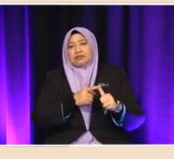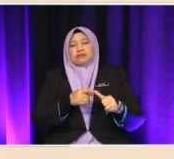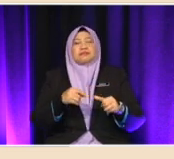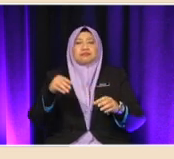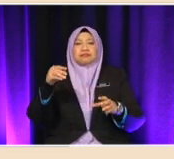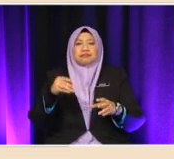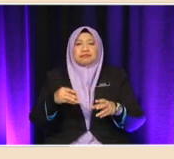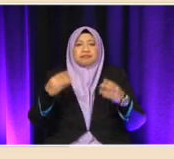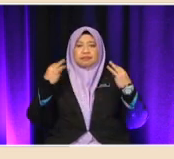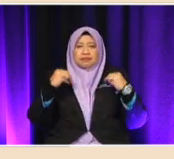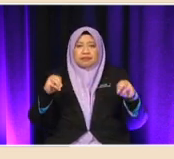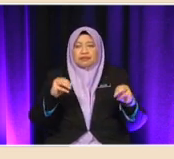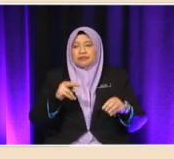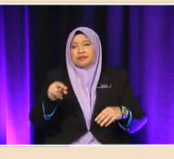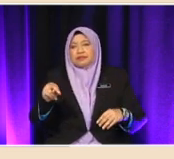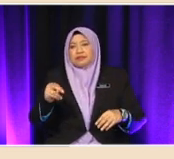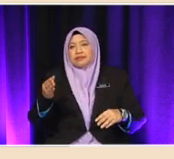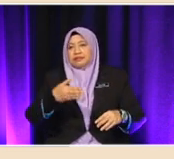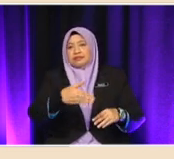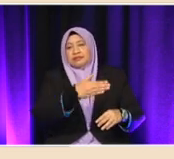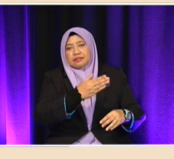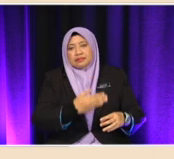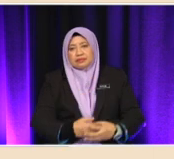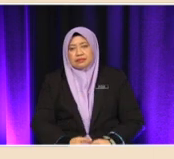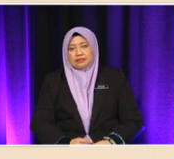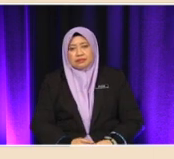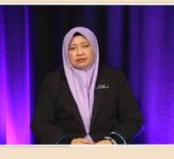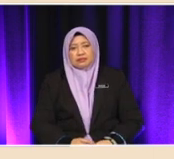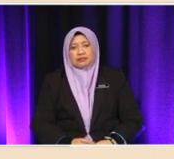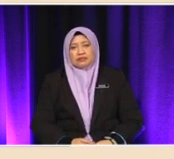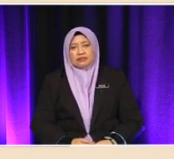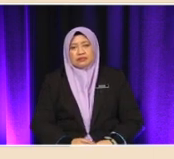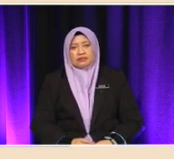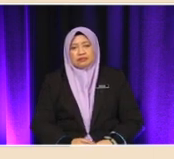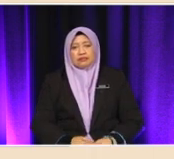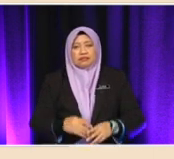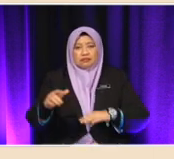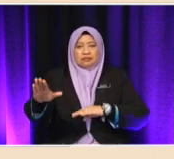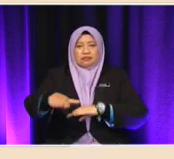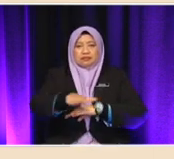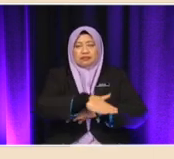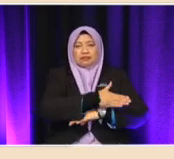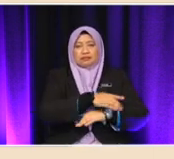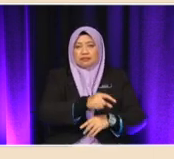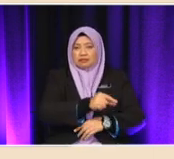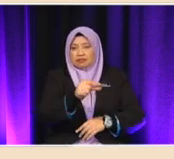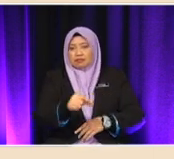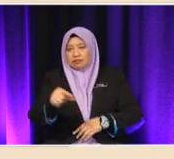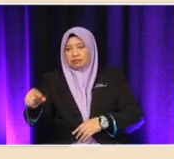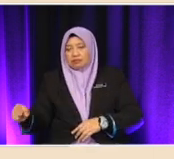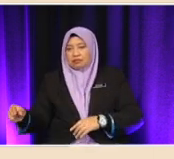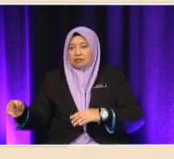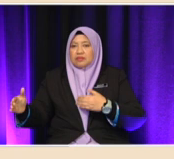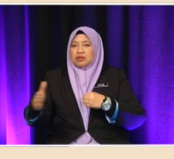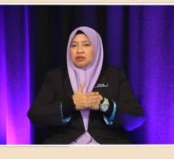Oke masih lagi contoh berkaitan dengan pasaran ikan laut bergelora dengan ombak setinggi 4